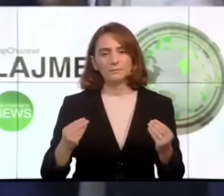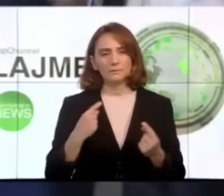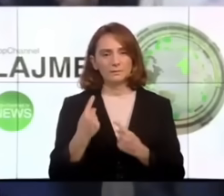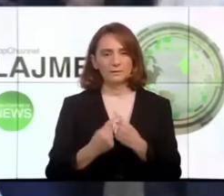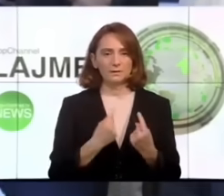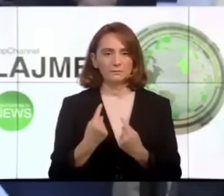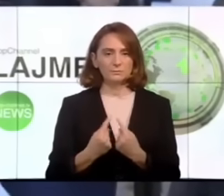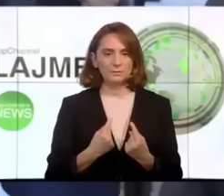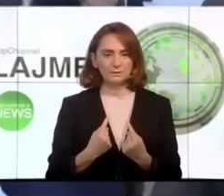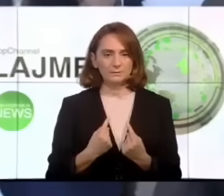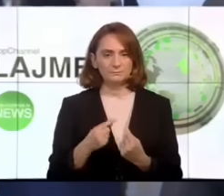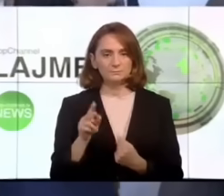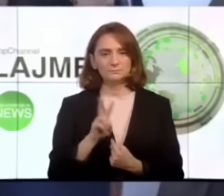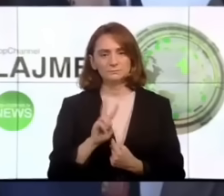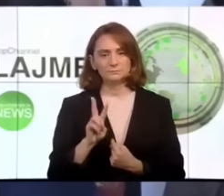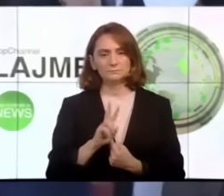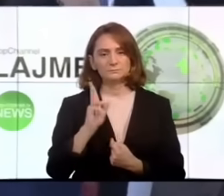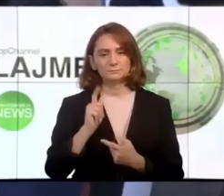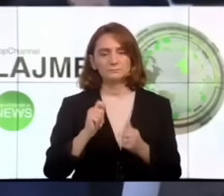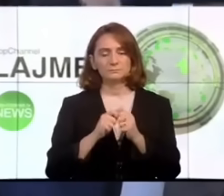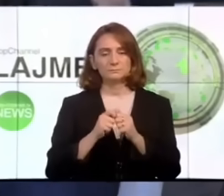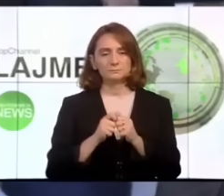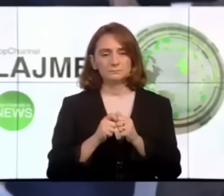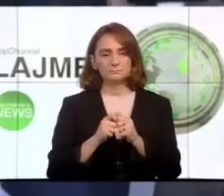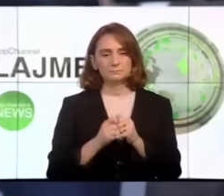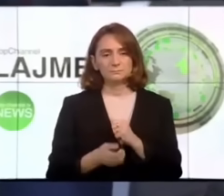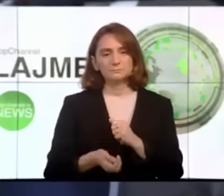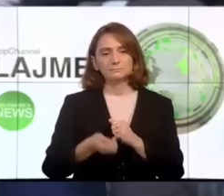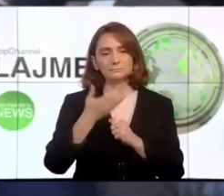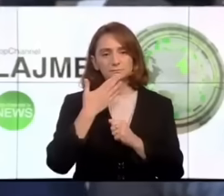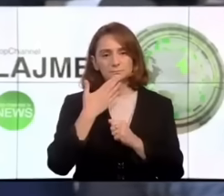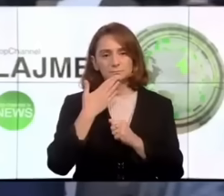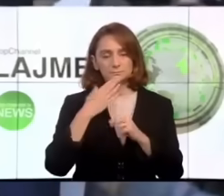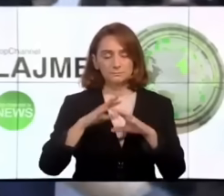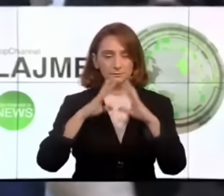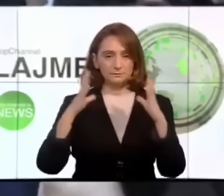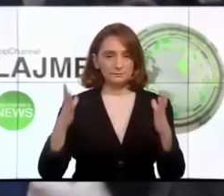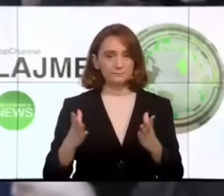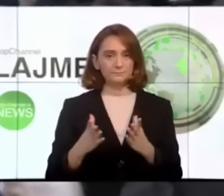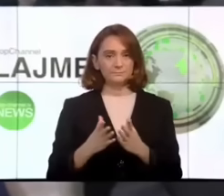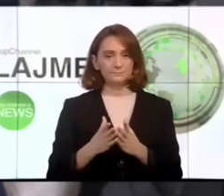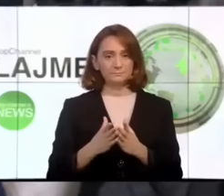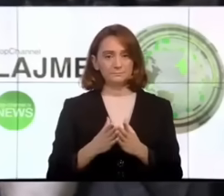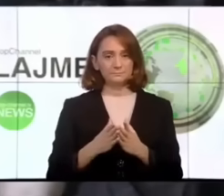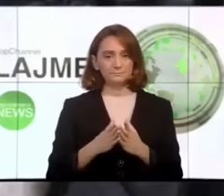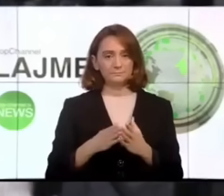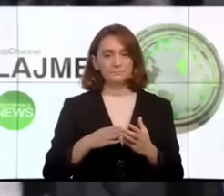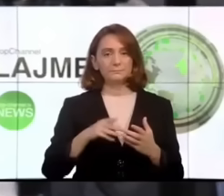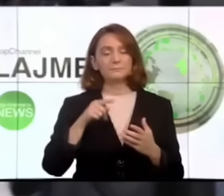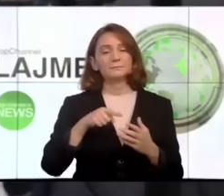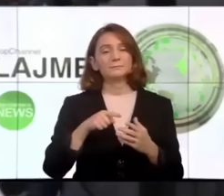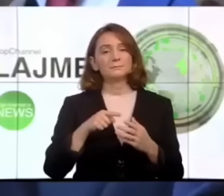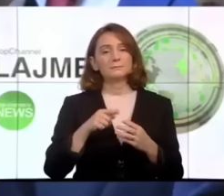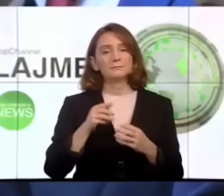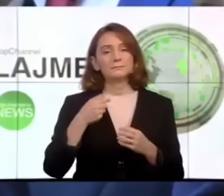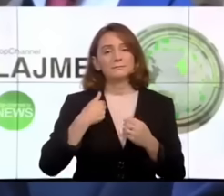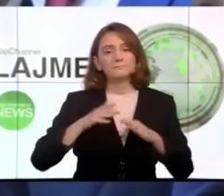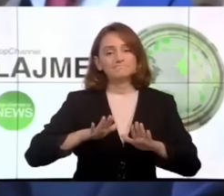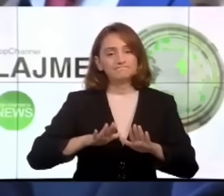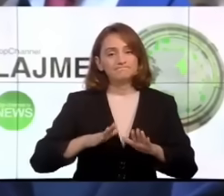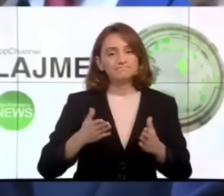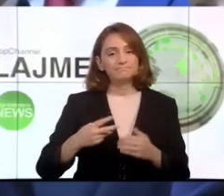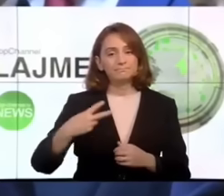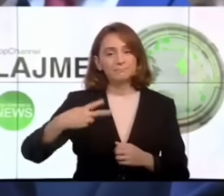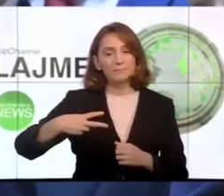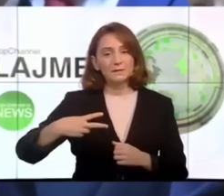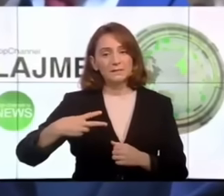pohoi kryeministri. Vučević u takua një ditë më parë me ambasadorin e Bashkimit Evropian në Serbi, Emanuel Gjofret, gjatë bisedës